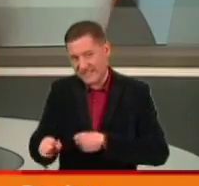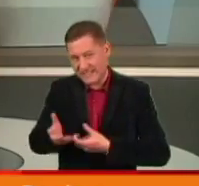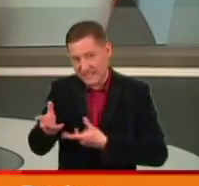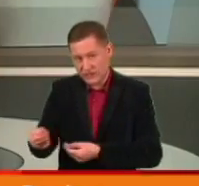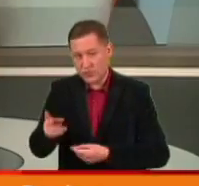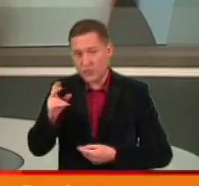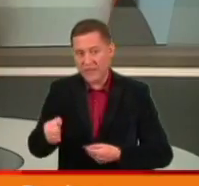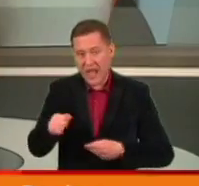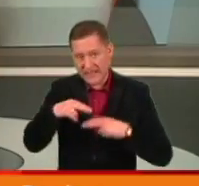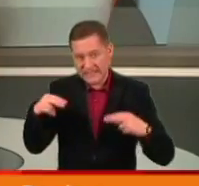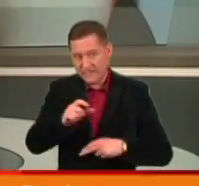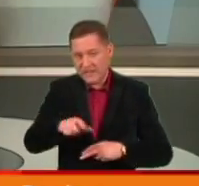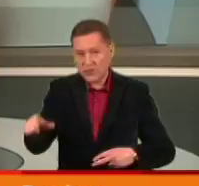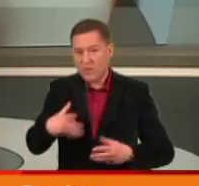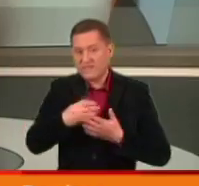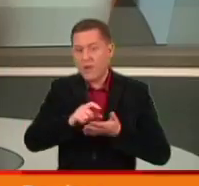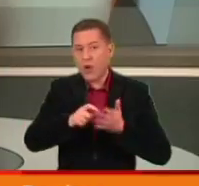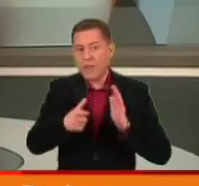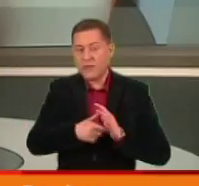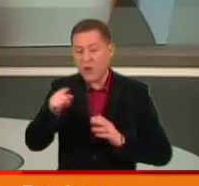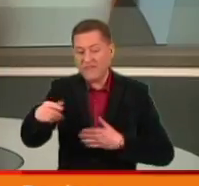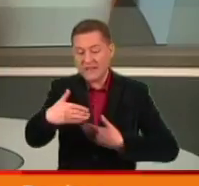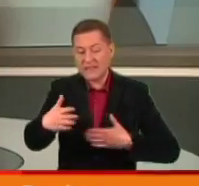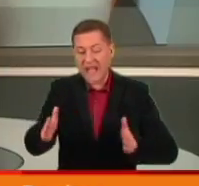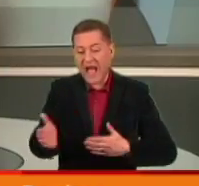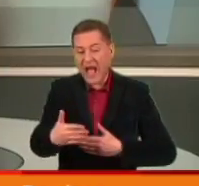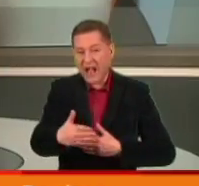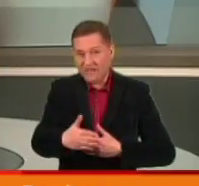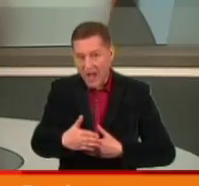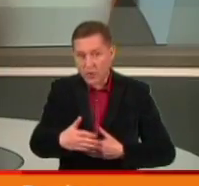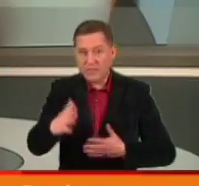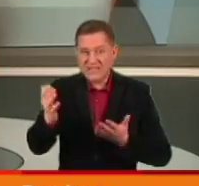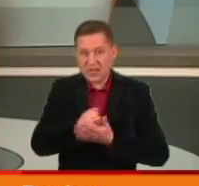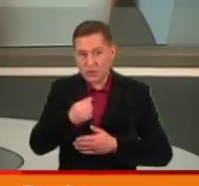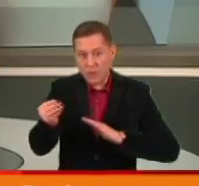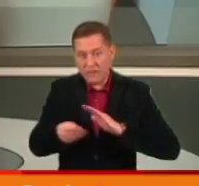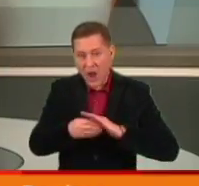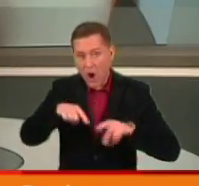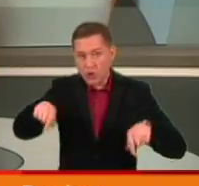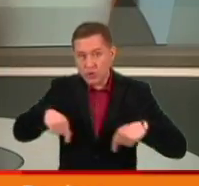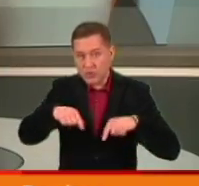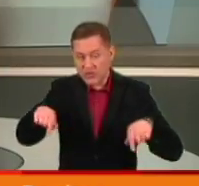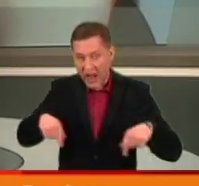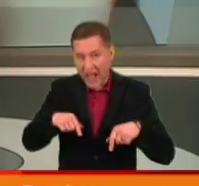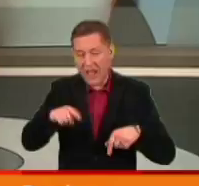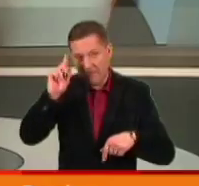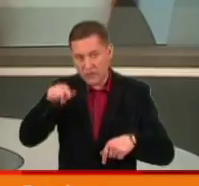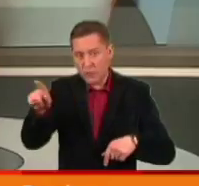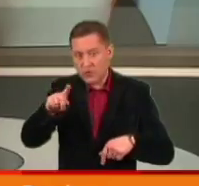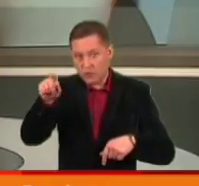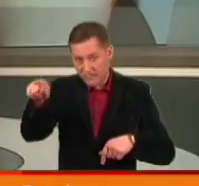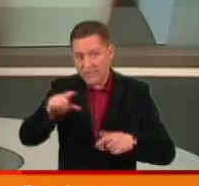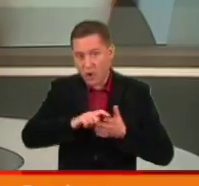свідків. Нещодавно у своєму кабінеті Холодницький на акваріумі з рибками знайшов жучка. Відомо, що в кабінеті антикорупційного